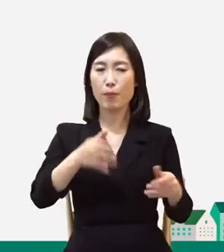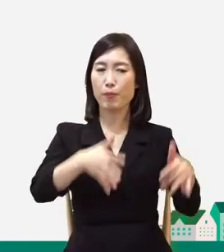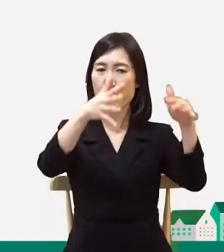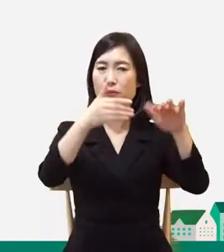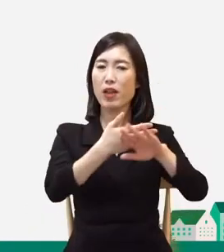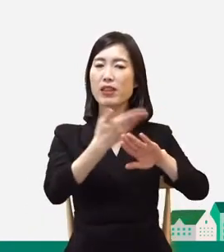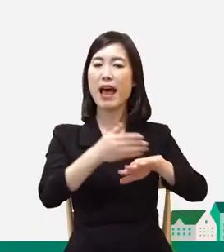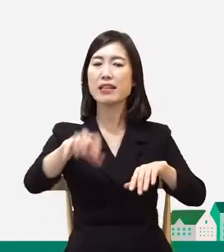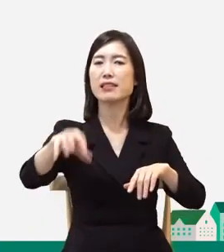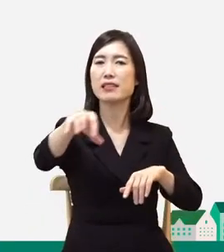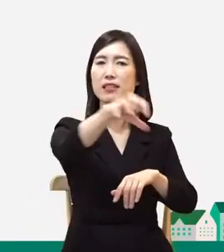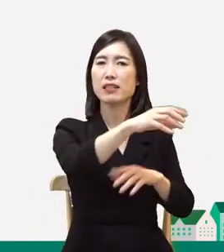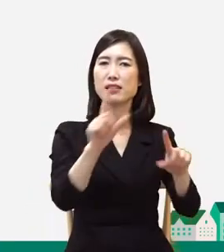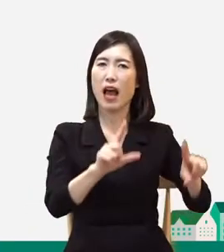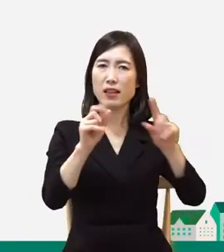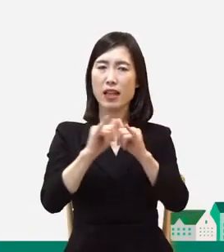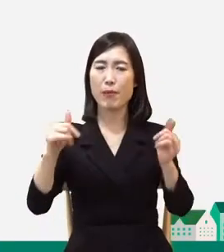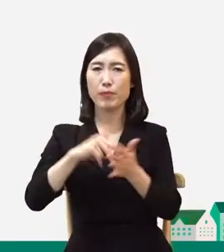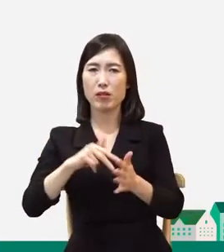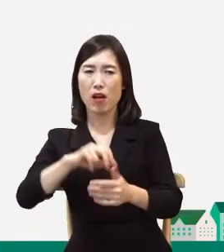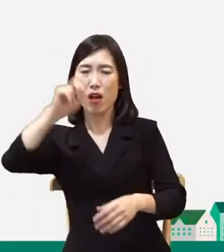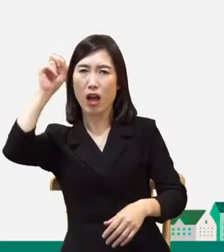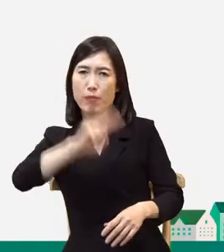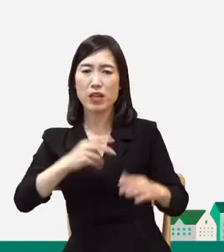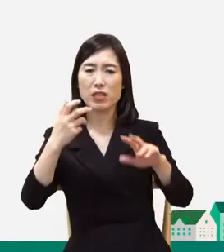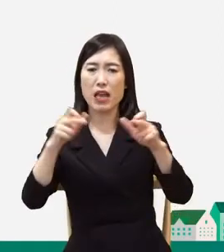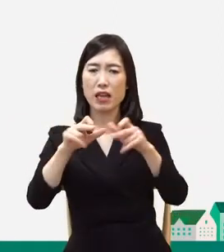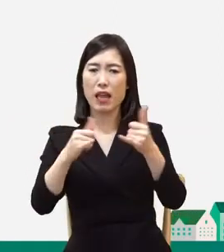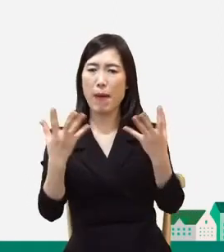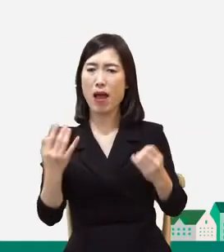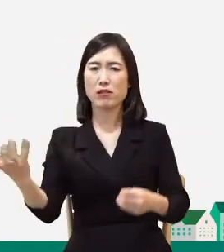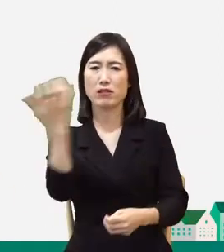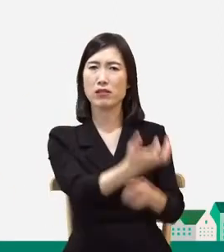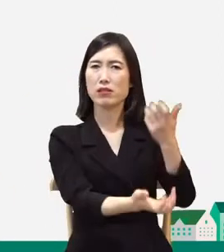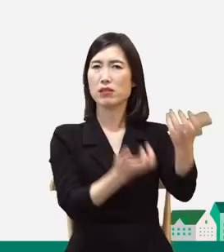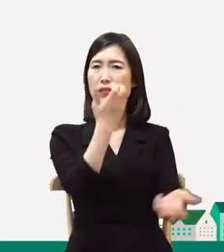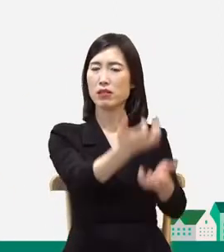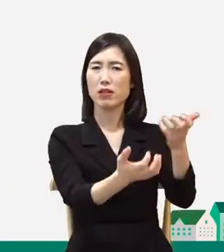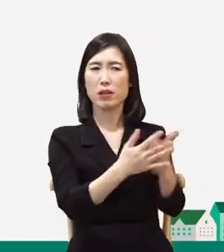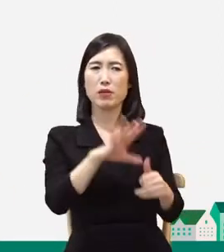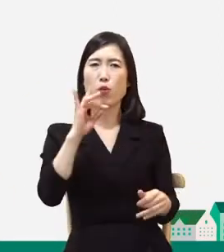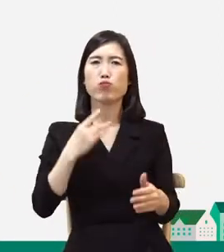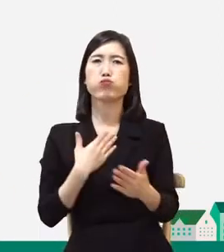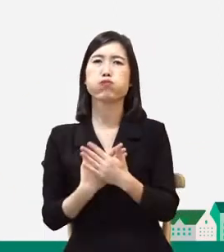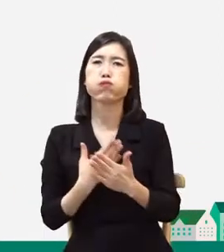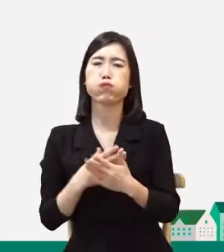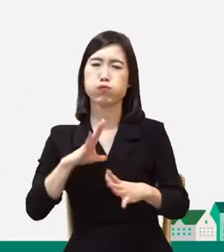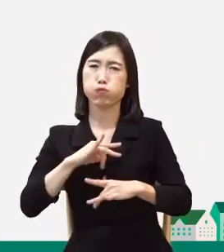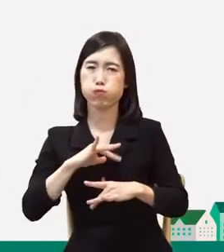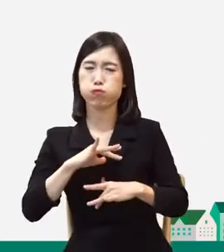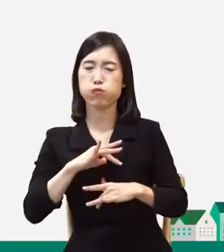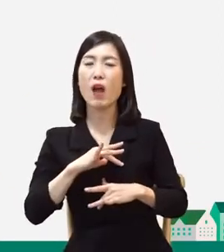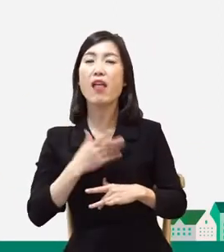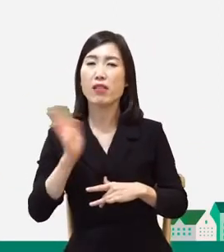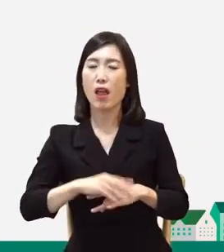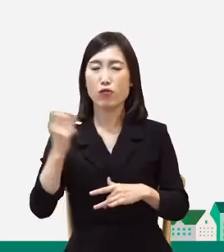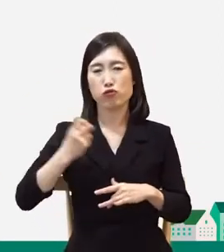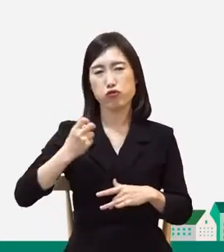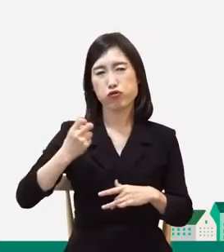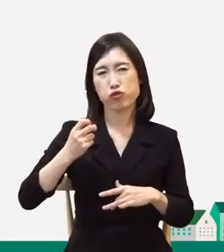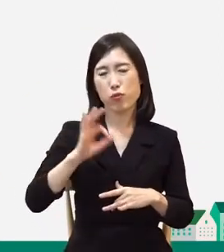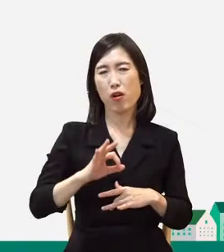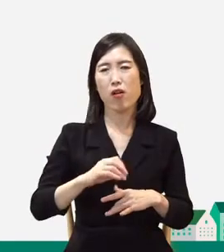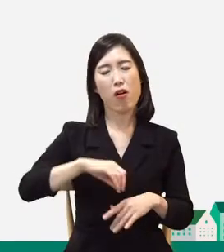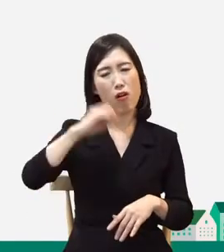놀라고 무서워하기도 했지만 무조건 거부하는 것은 아니고 이렇게 나와 살게 됐으니 함께 살아갈 수 있는 방법을 찾아보자